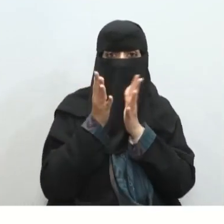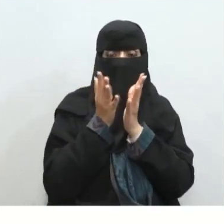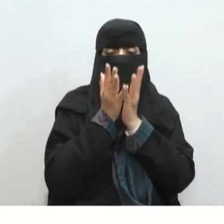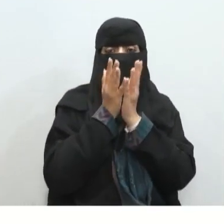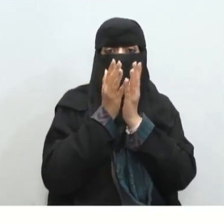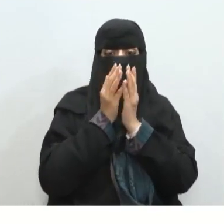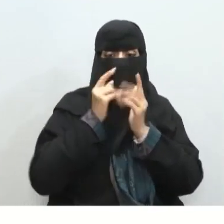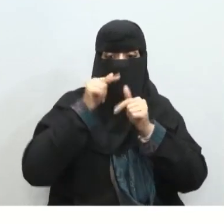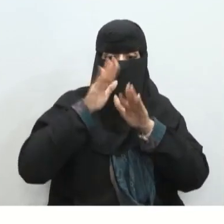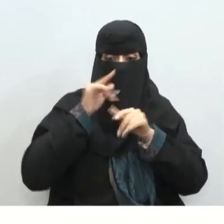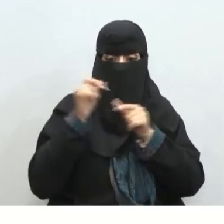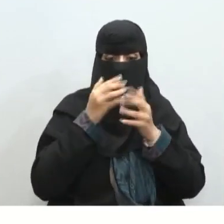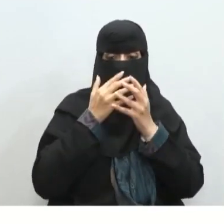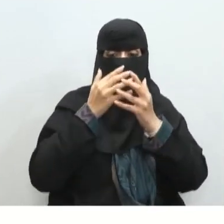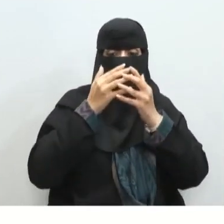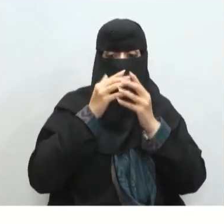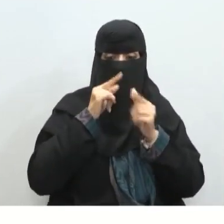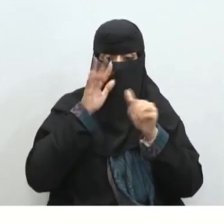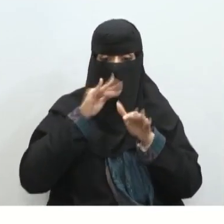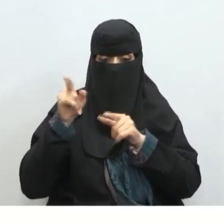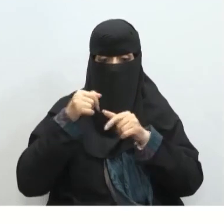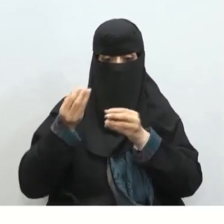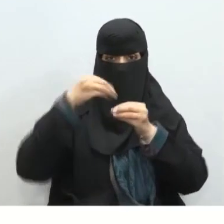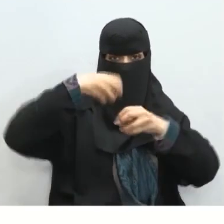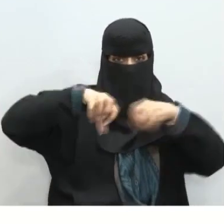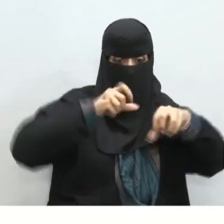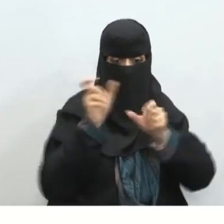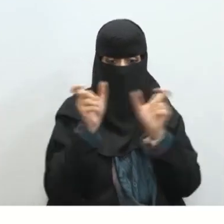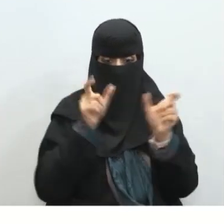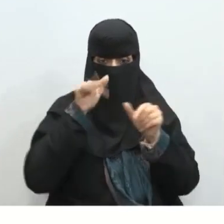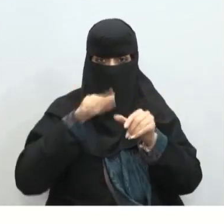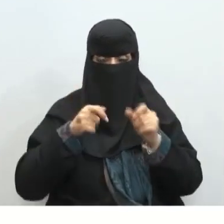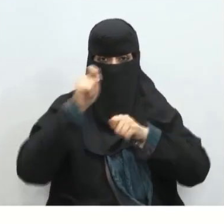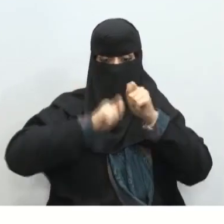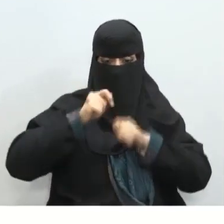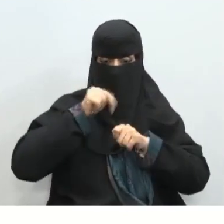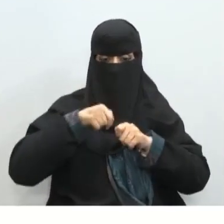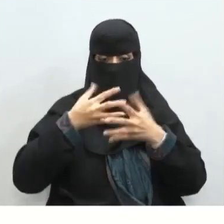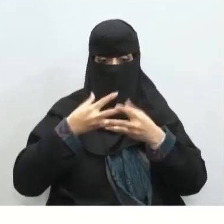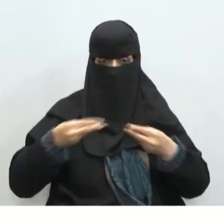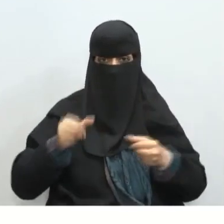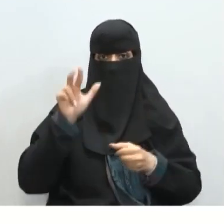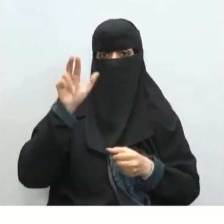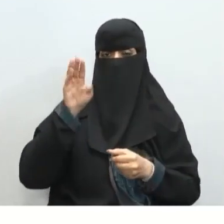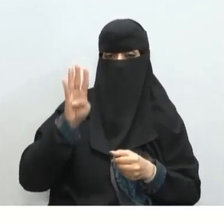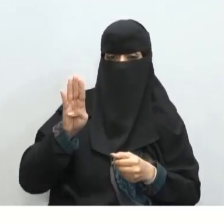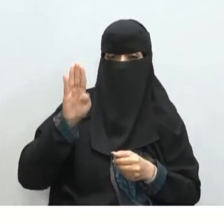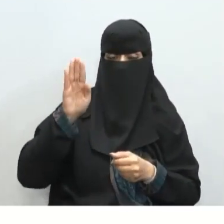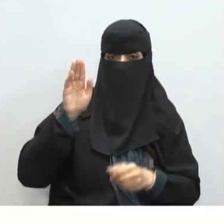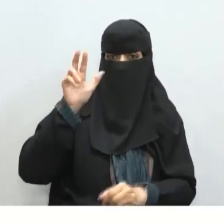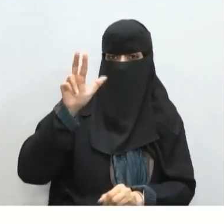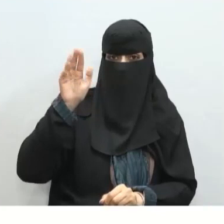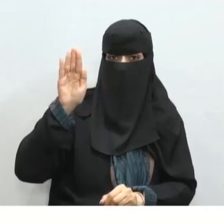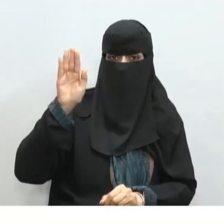34 جزيئا من الاي تي بي بينما يتم انتاج جزيئين فقط من الاي تي بي بواسطه عمليه التحلل السكري وهو